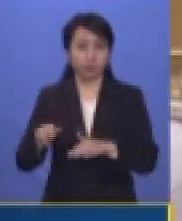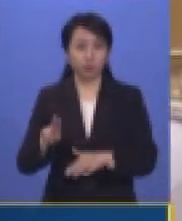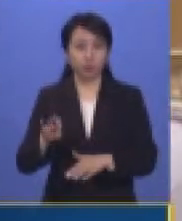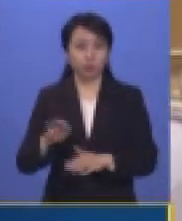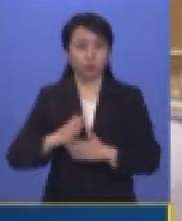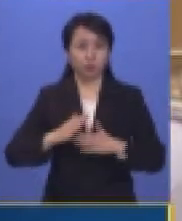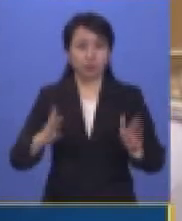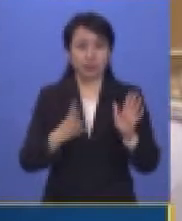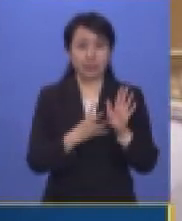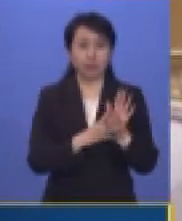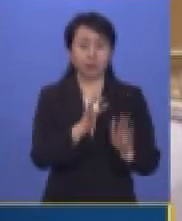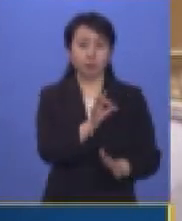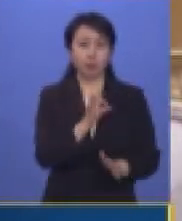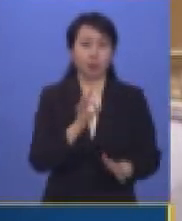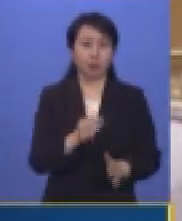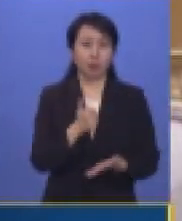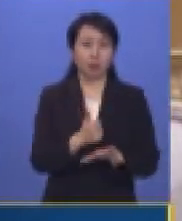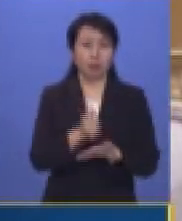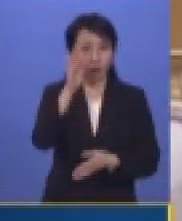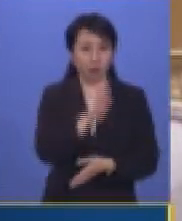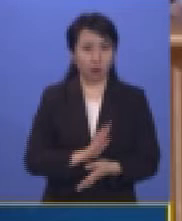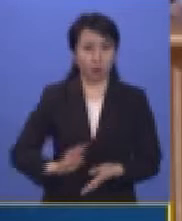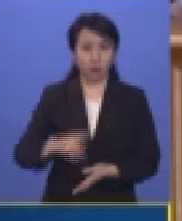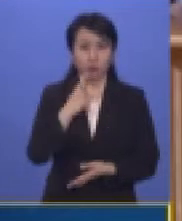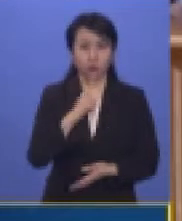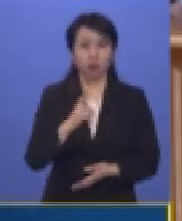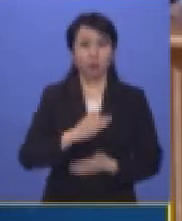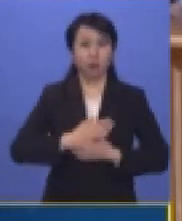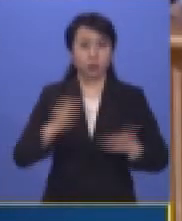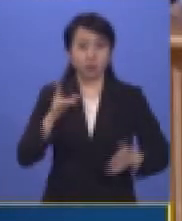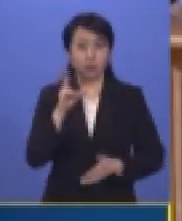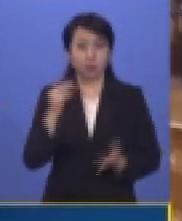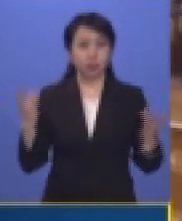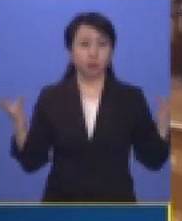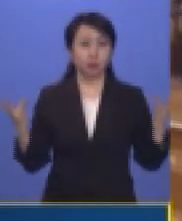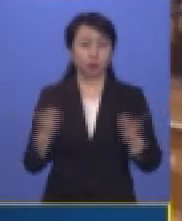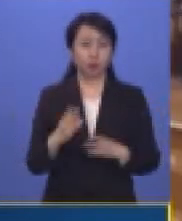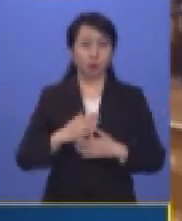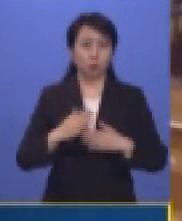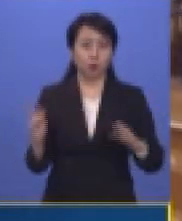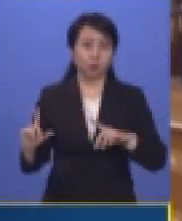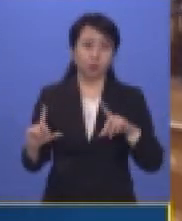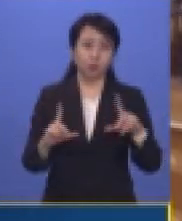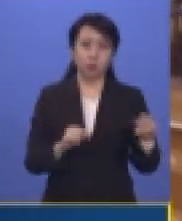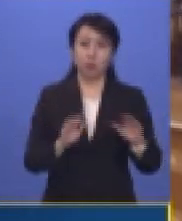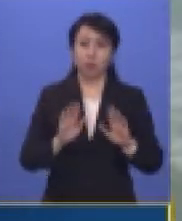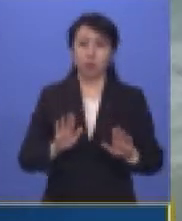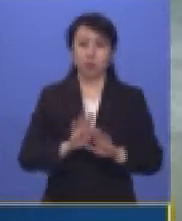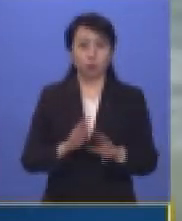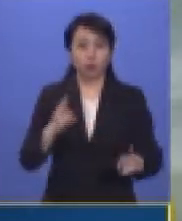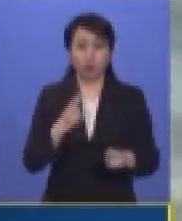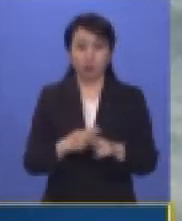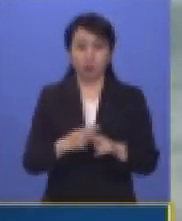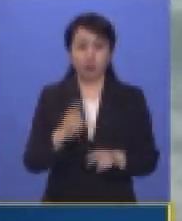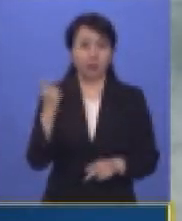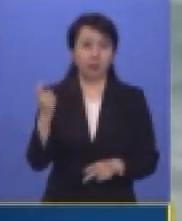моря, увеличилась на 9%. Глава государства заявил, что для увеличения показателя необходимо увеличить перевозки не